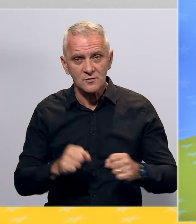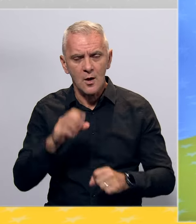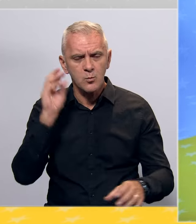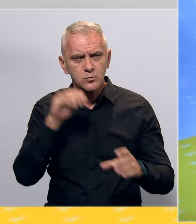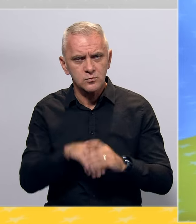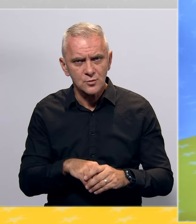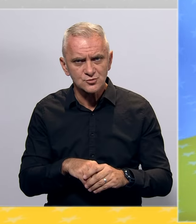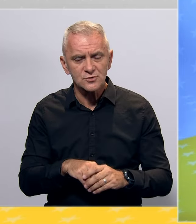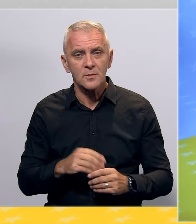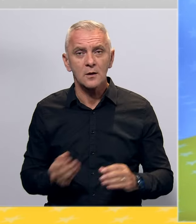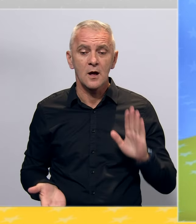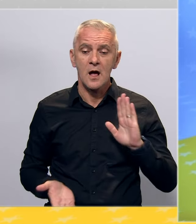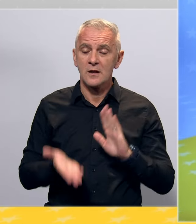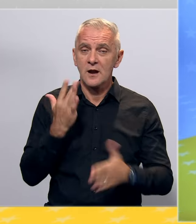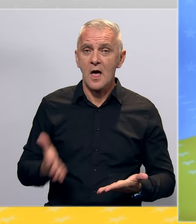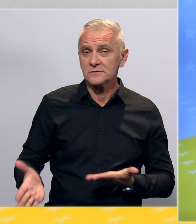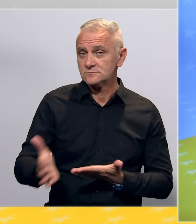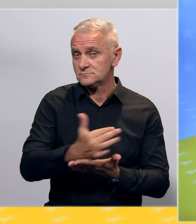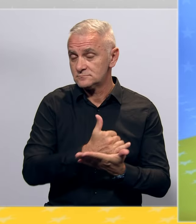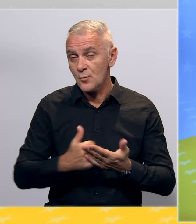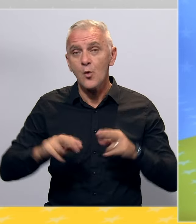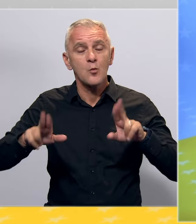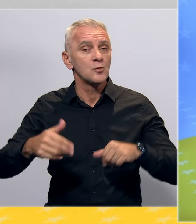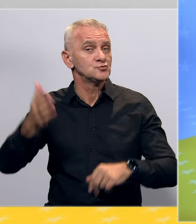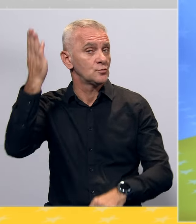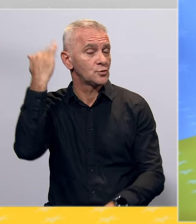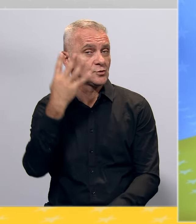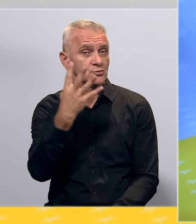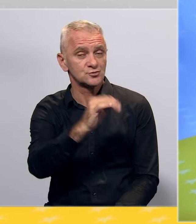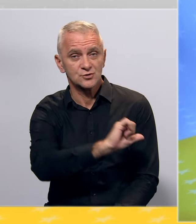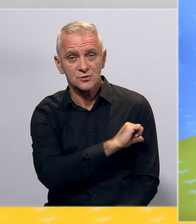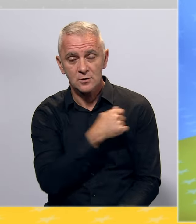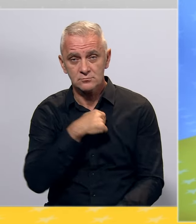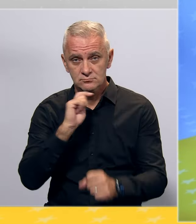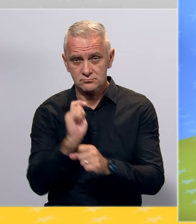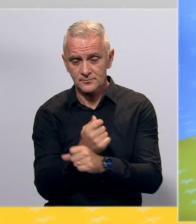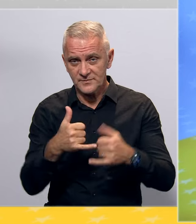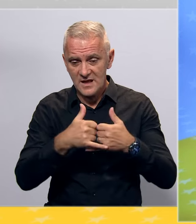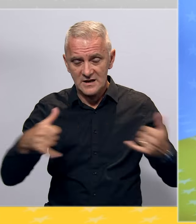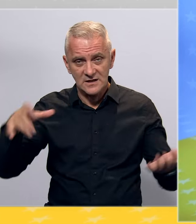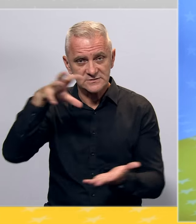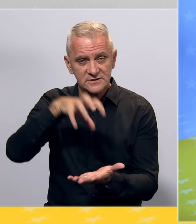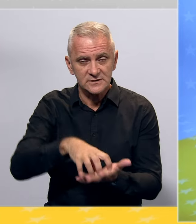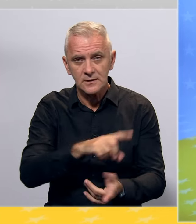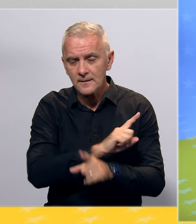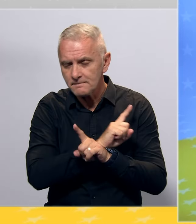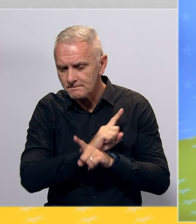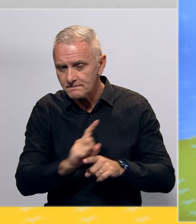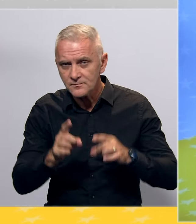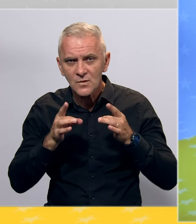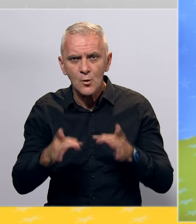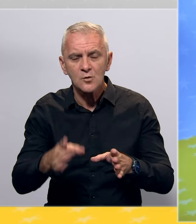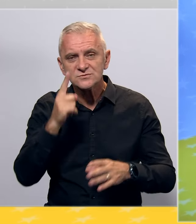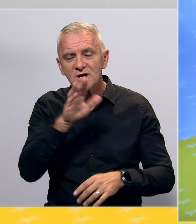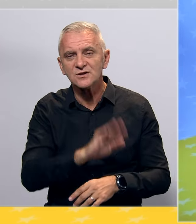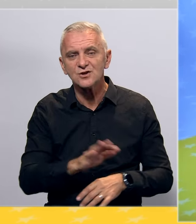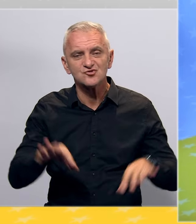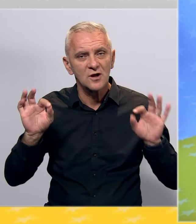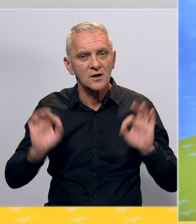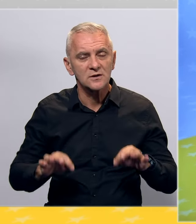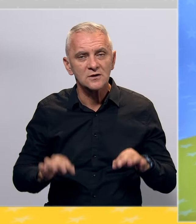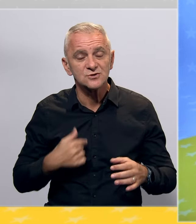proračunom, rast prihoda omogućio nam je da u protekle 4 godine obnovimo gradski trg, niz ulica i dječjih igrališta,